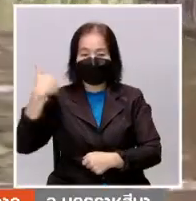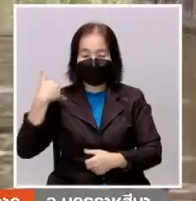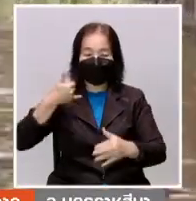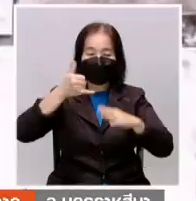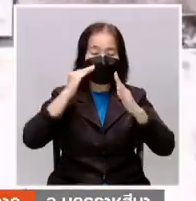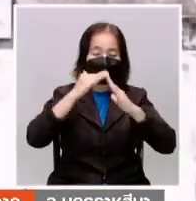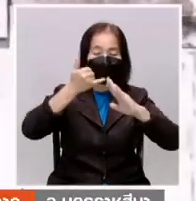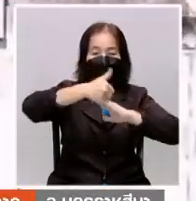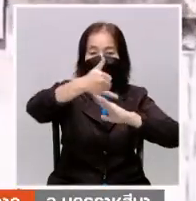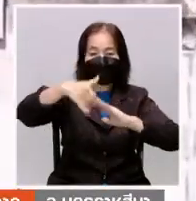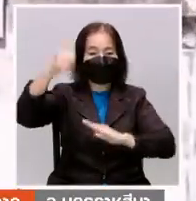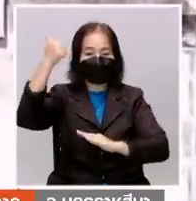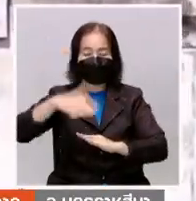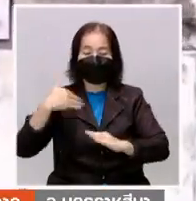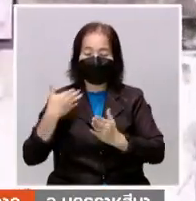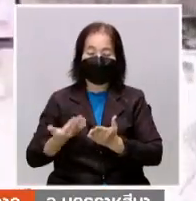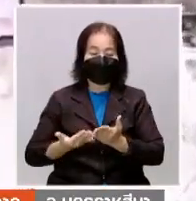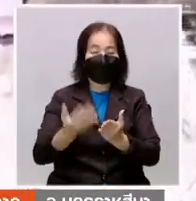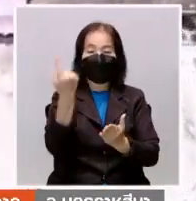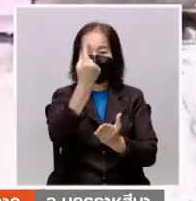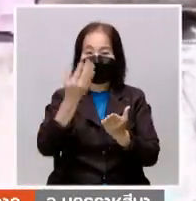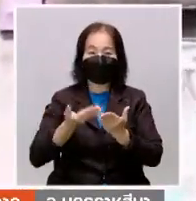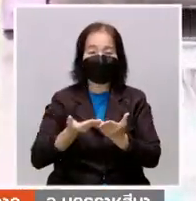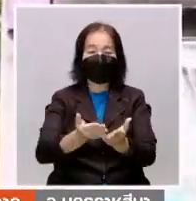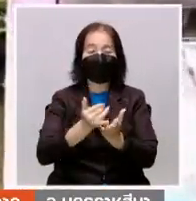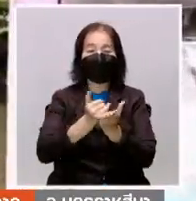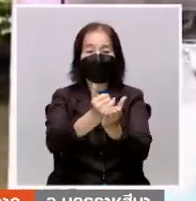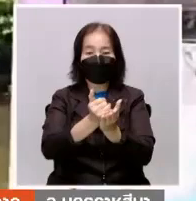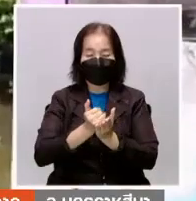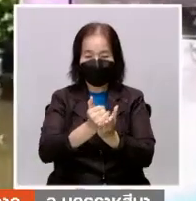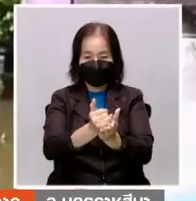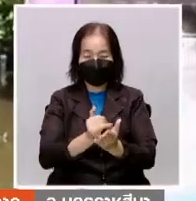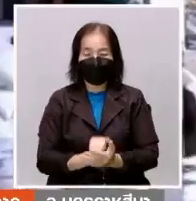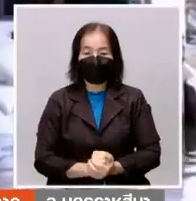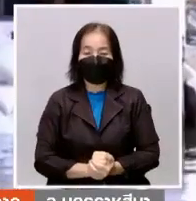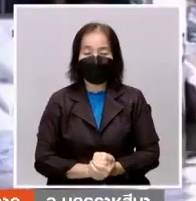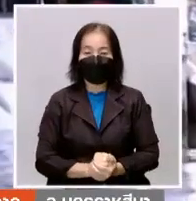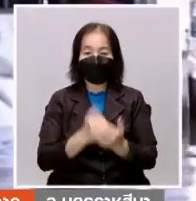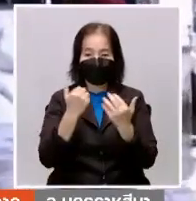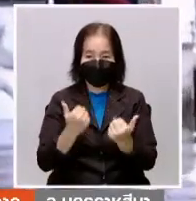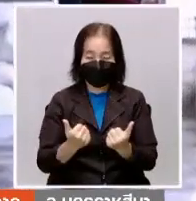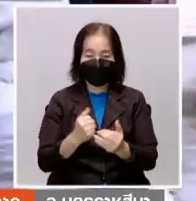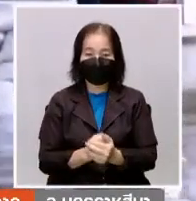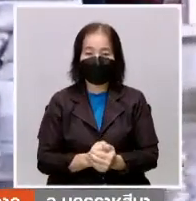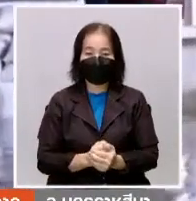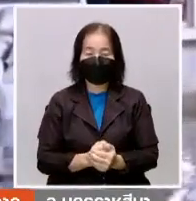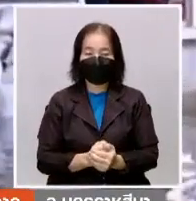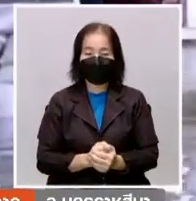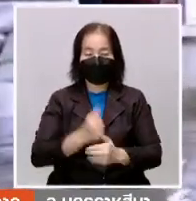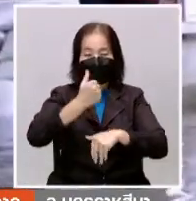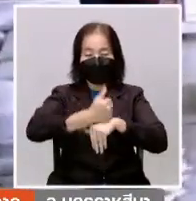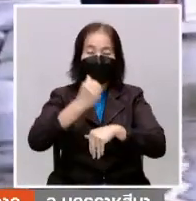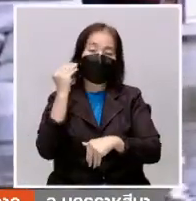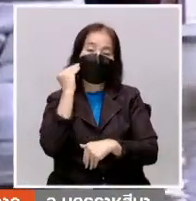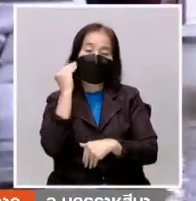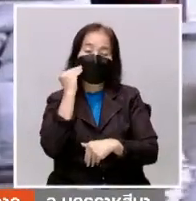กได้นอกจากต้องใช้เรือเป็นพาหนะในการสัญจรเข้าออกหมู่บ้านค่ะซึ่งทางคุณสมคิดชัยนรงค์ผู้ใหญ่บ้